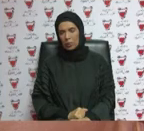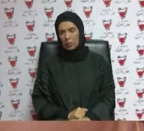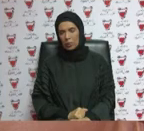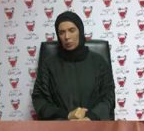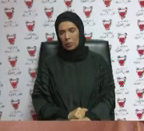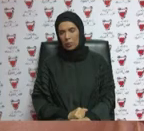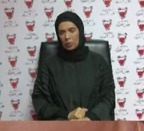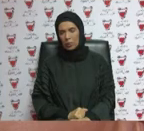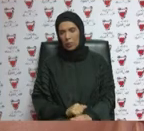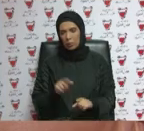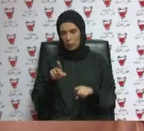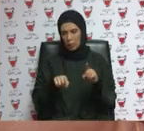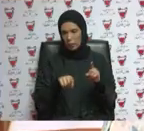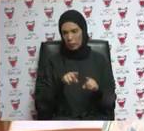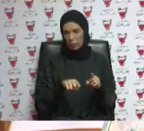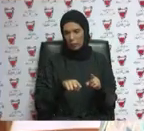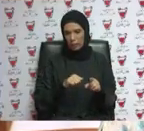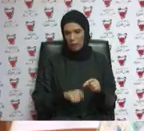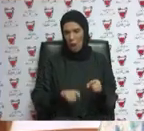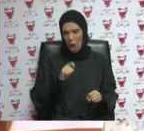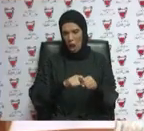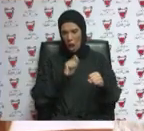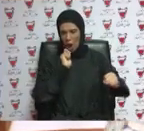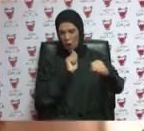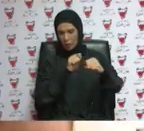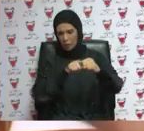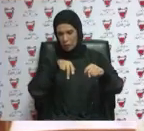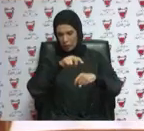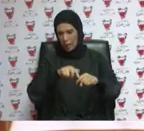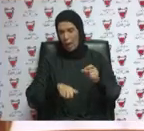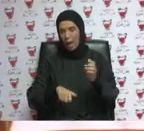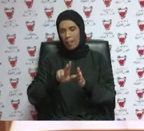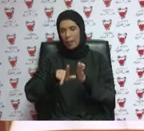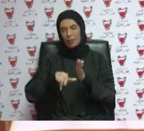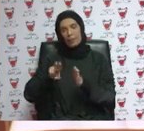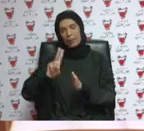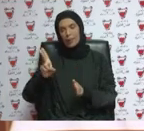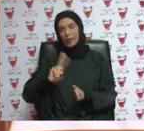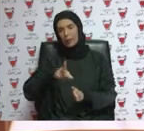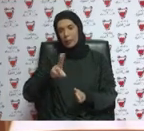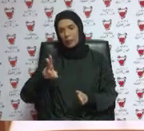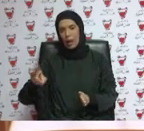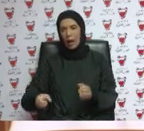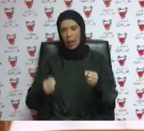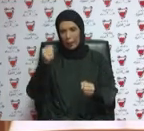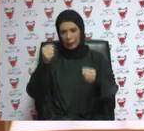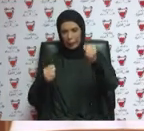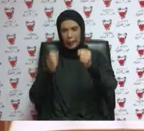منها بعض أصحاب المهن الحرفيين سواق التاكسي مثل ما قالوا الأخوان، وأيضا معلمين